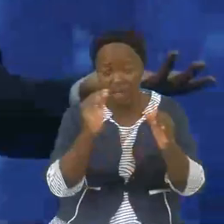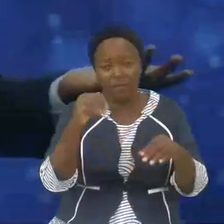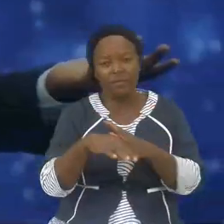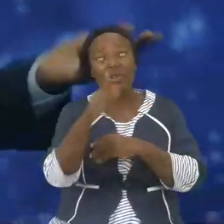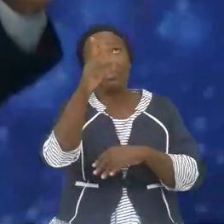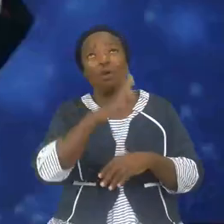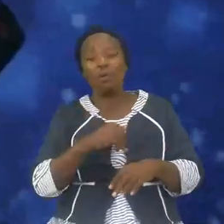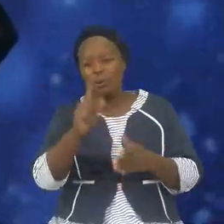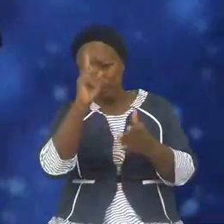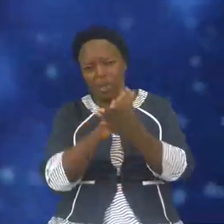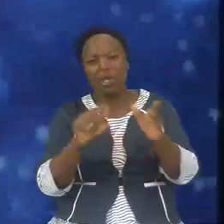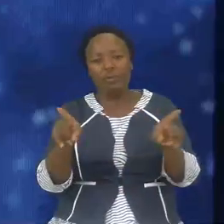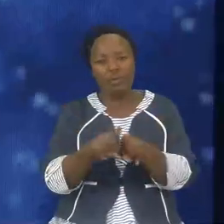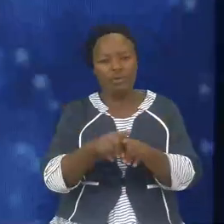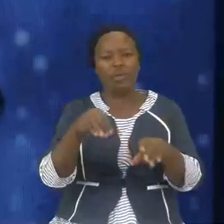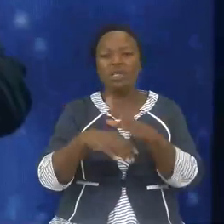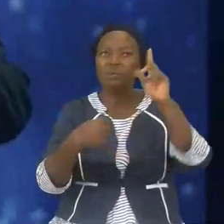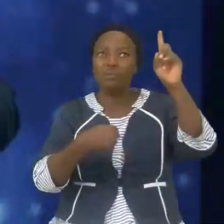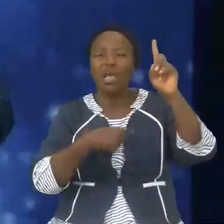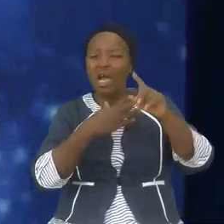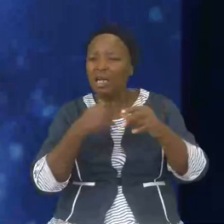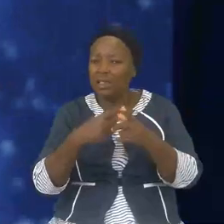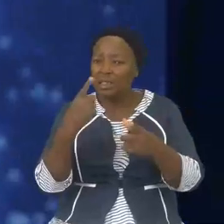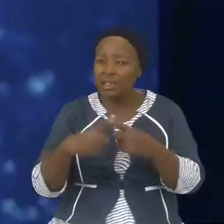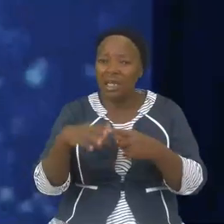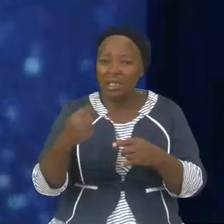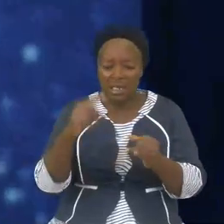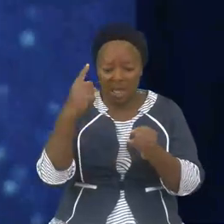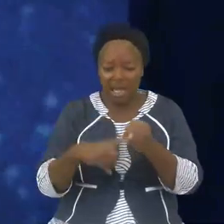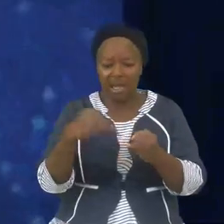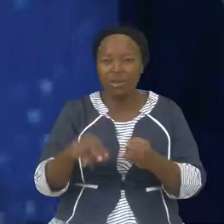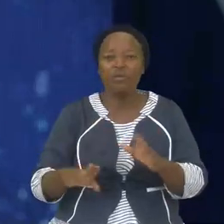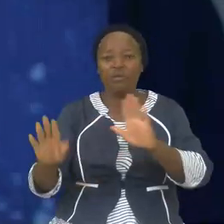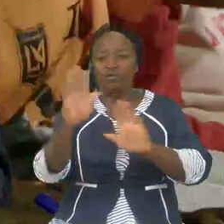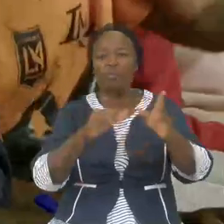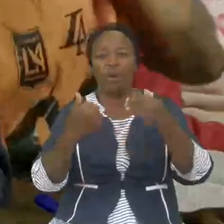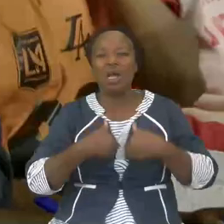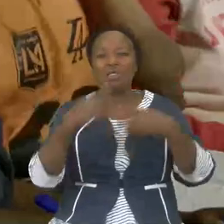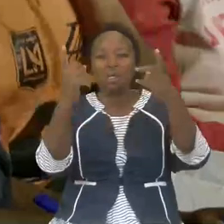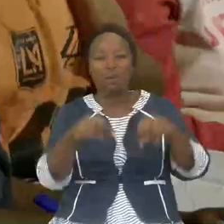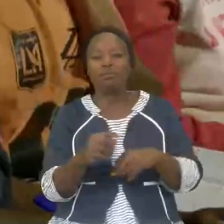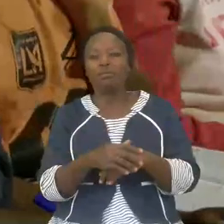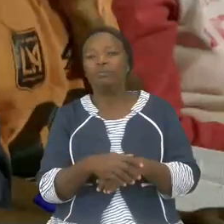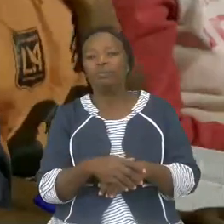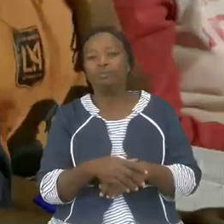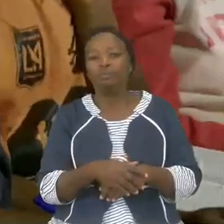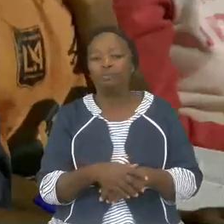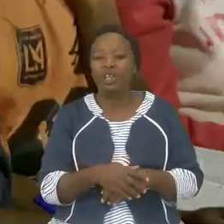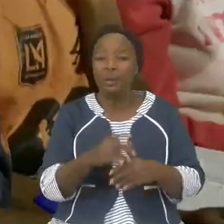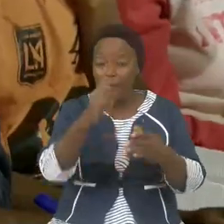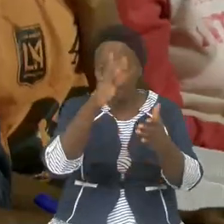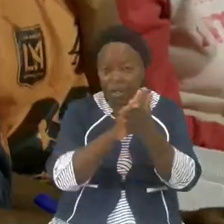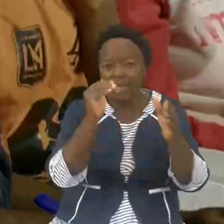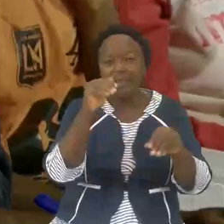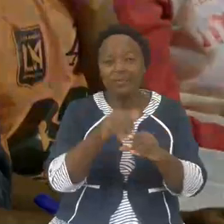et croyez en moi. Et puis, la fin de votre problème est